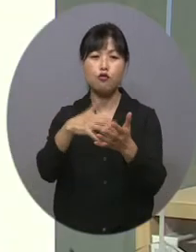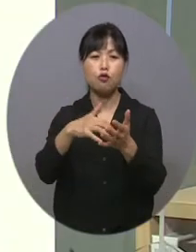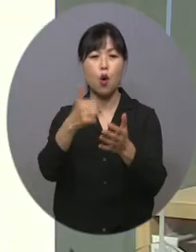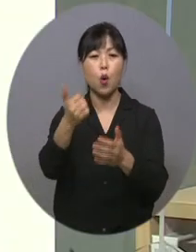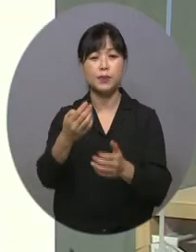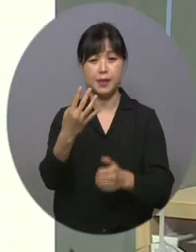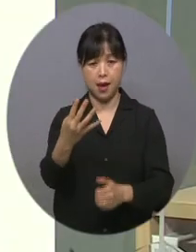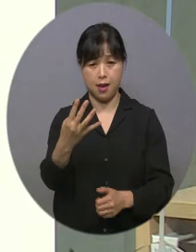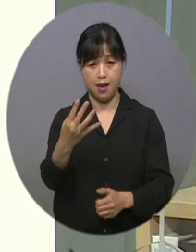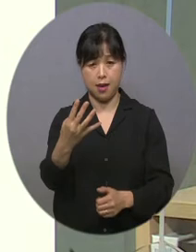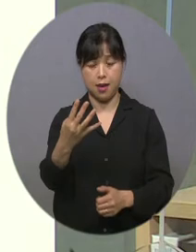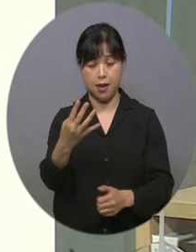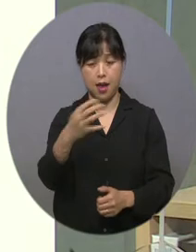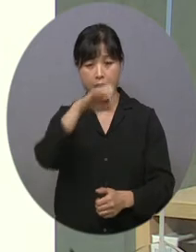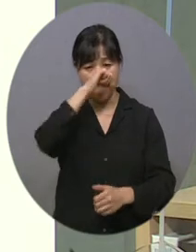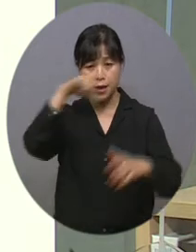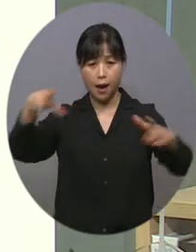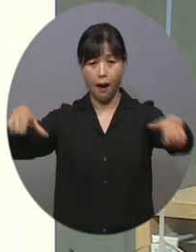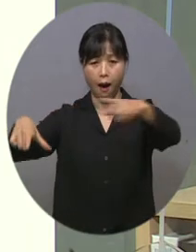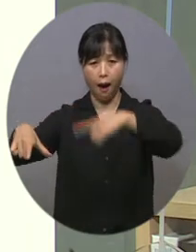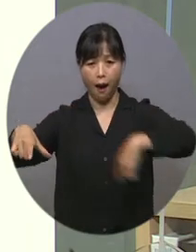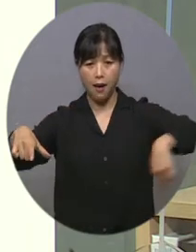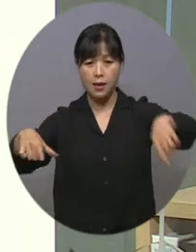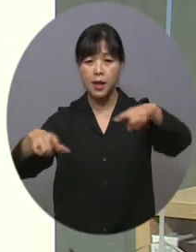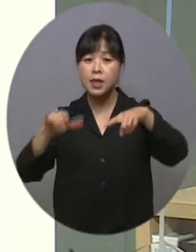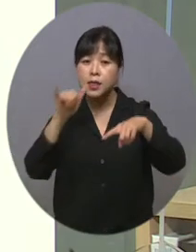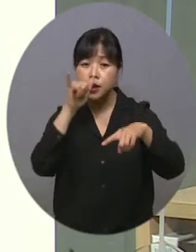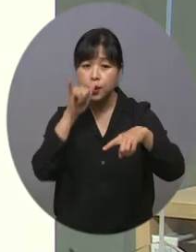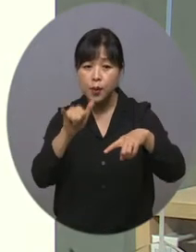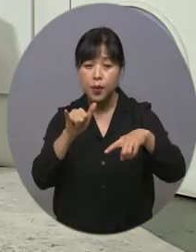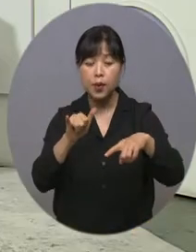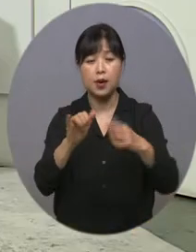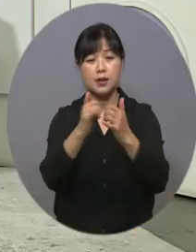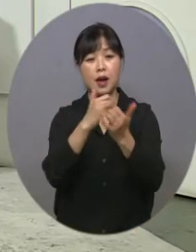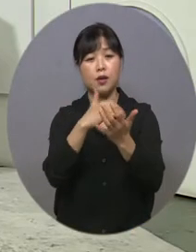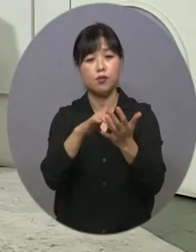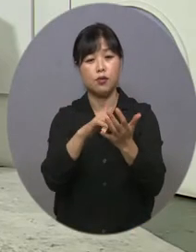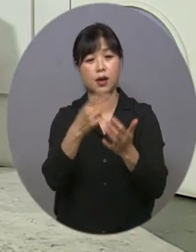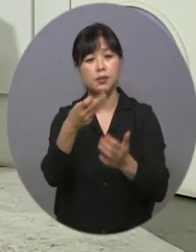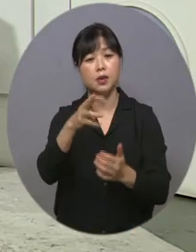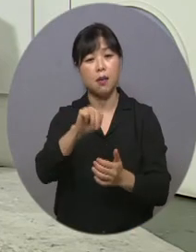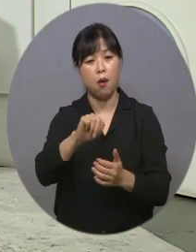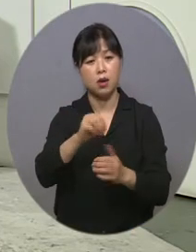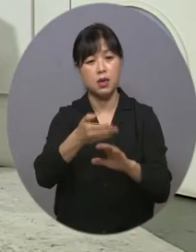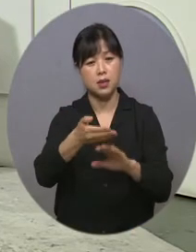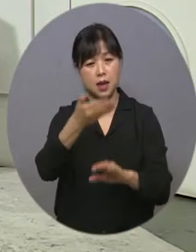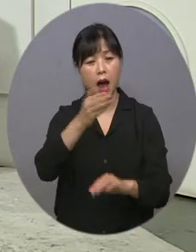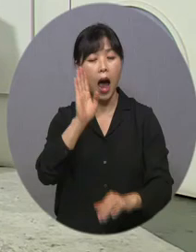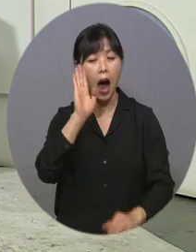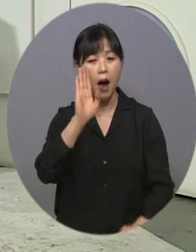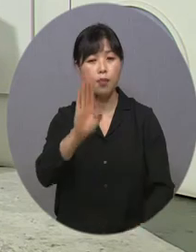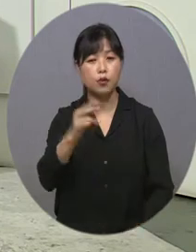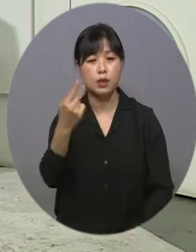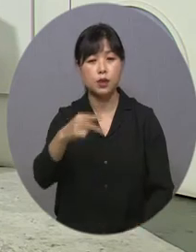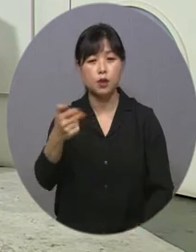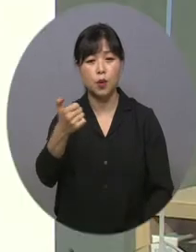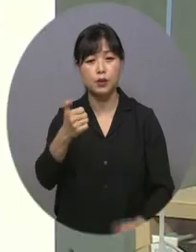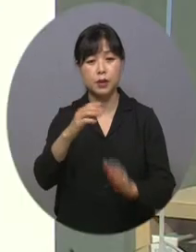국가가 내재돼 있고 인구가 13억이 넘는 인구 앞으로 뭐